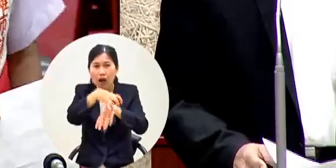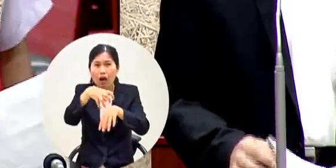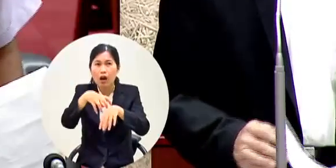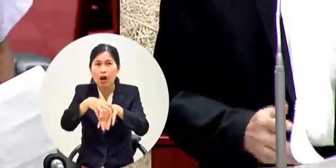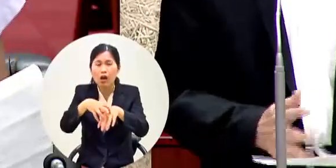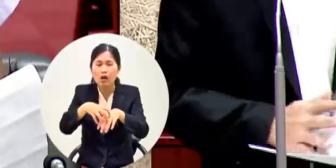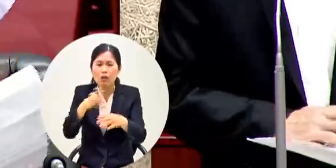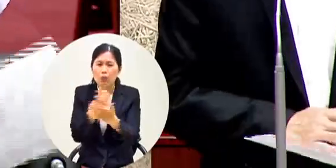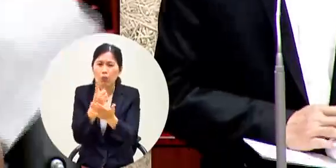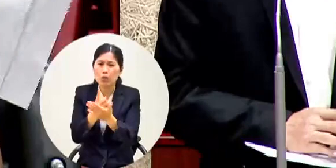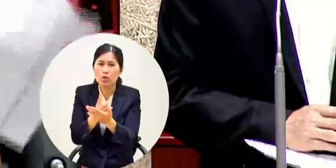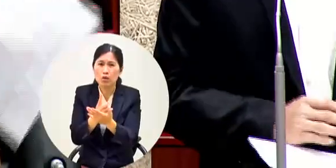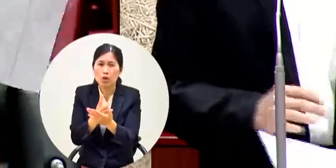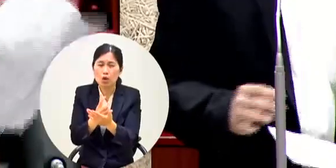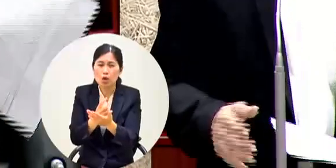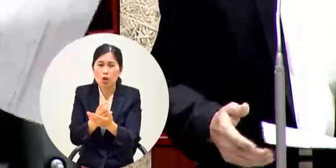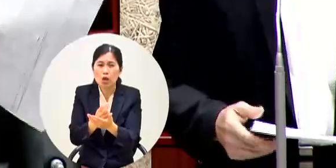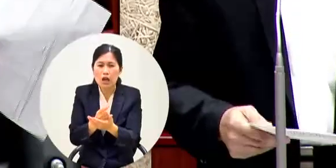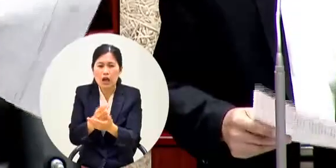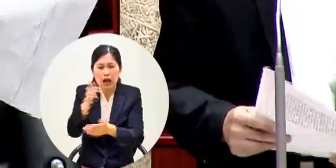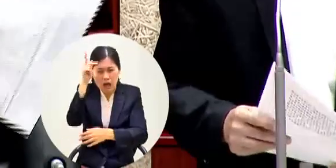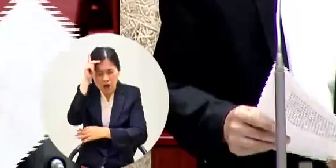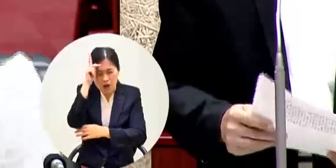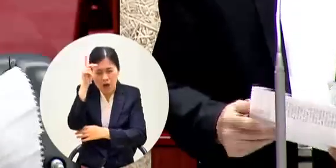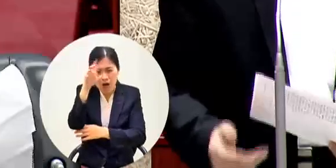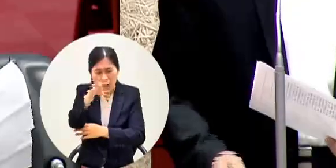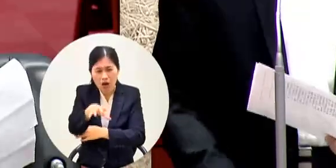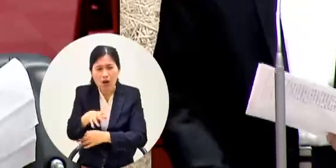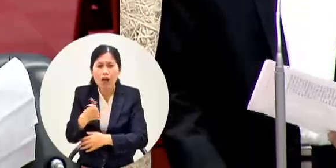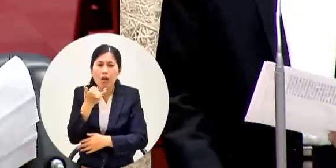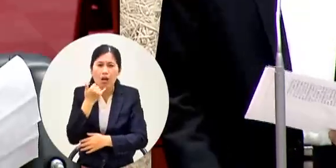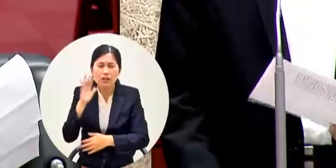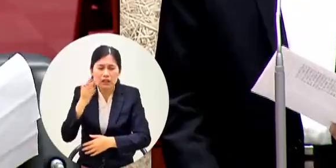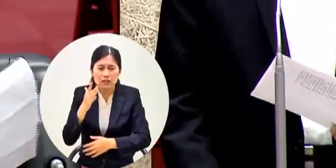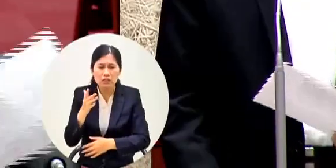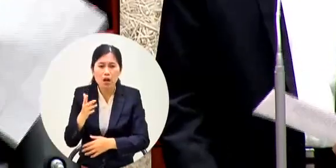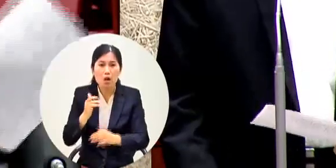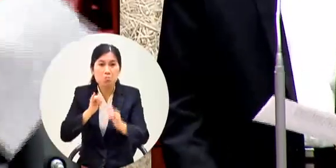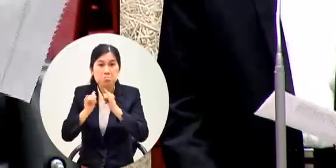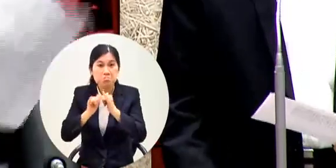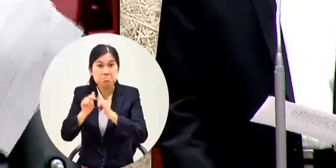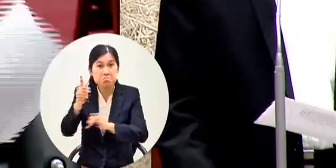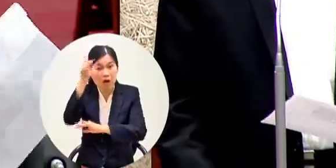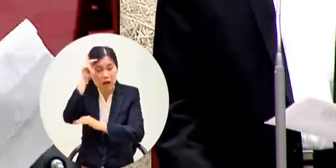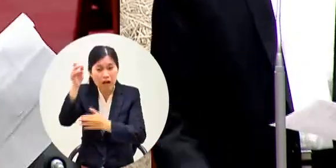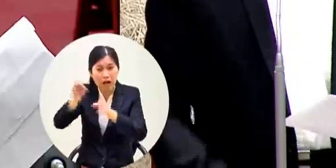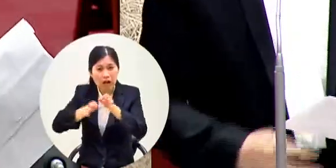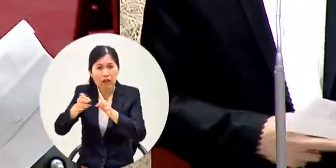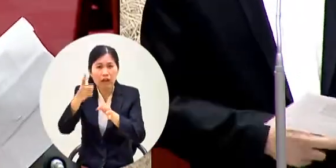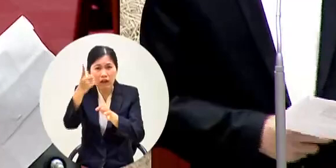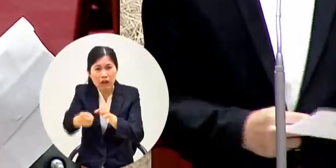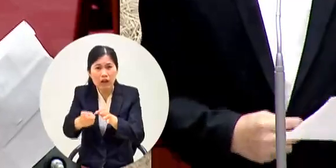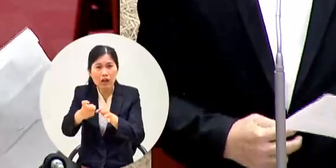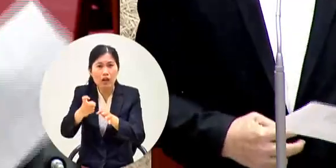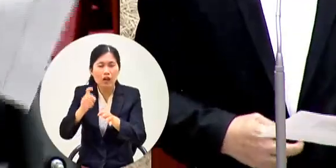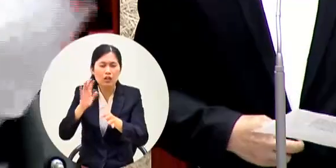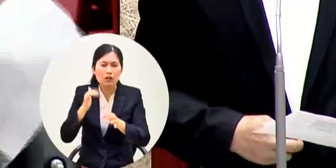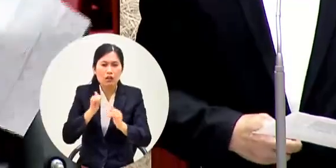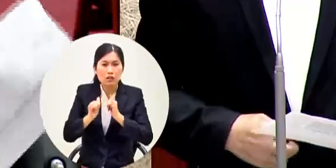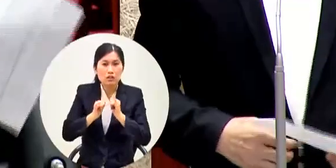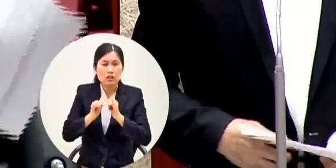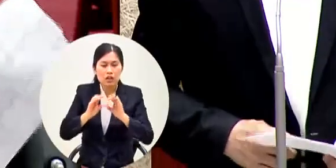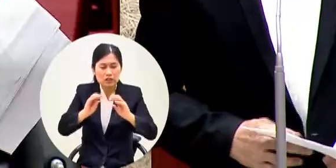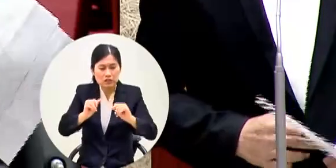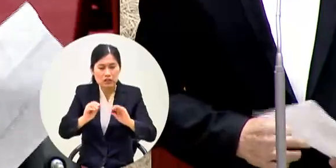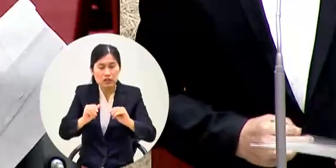所改变。第一个，建地不足，全部都是违章建筑，全部都